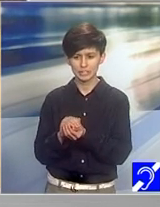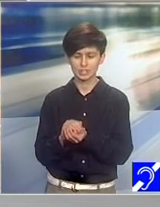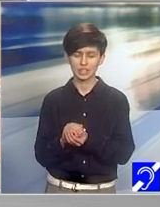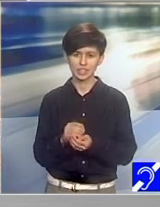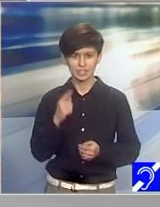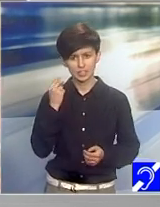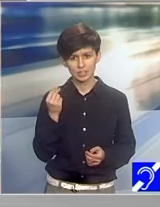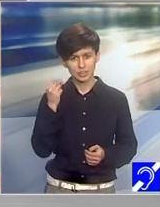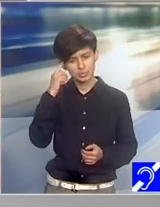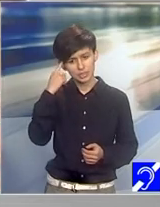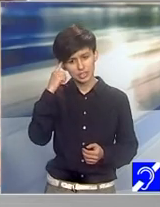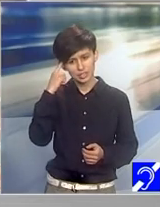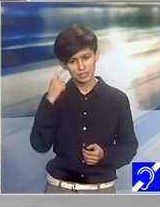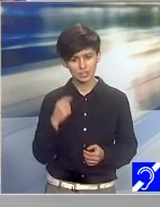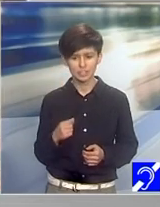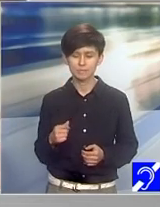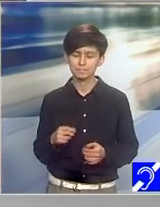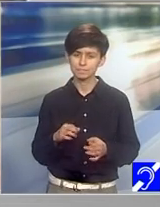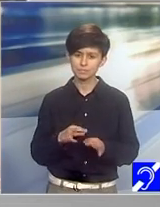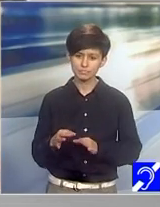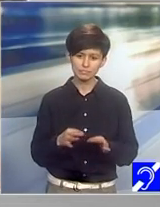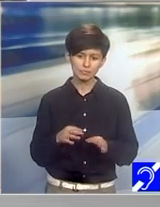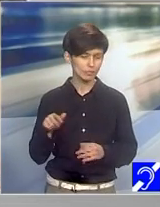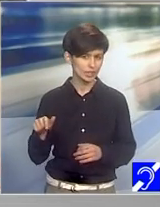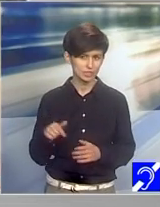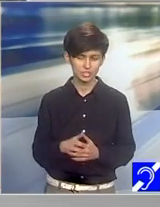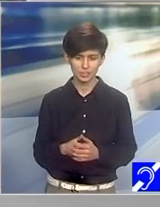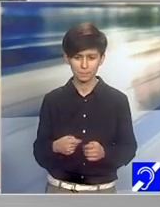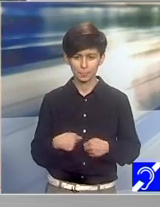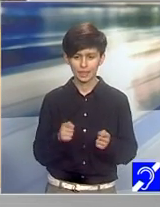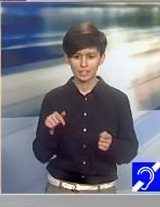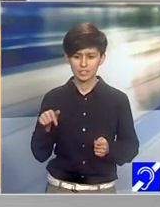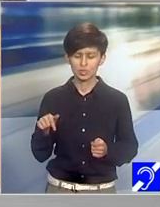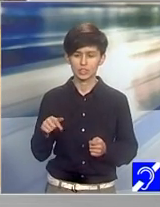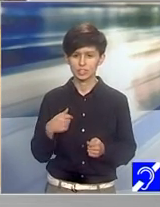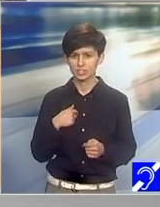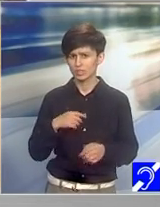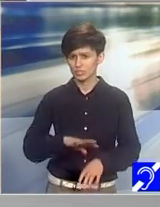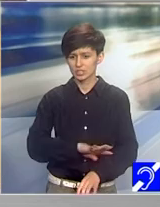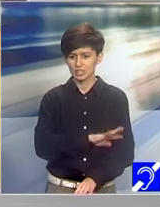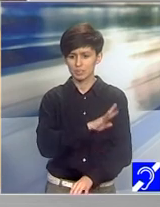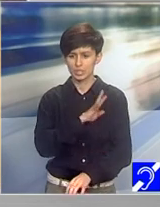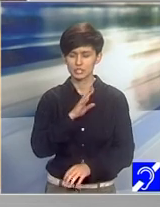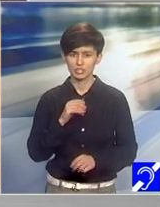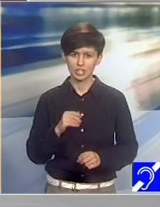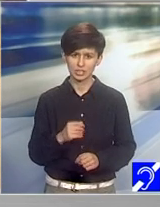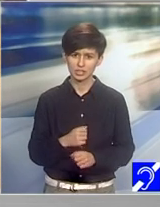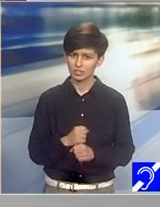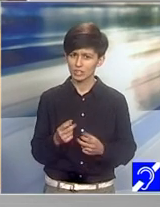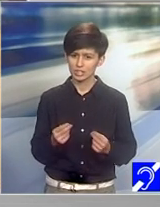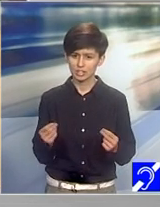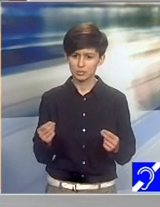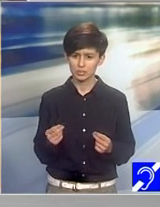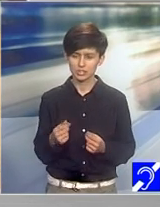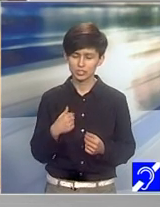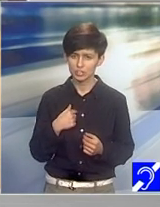bine gândită în strategia ei. Toate acestea la un loc m-au impresionat în așa măsură în care